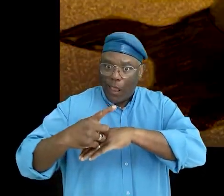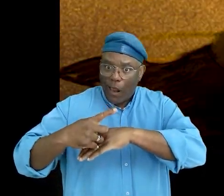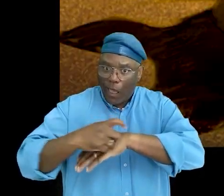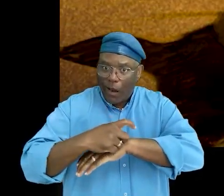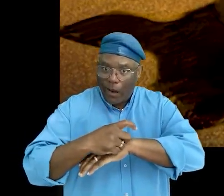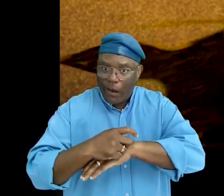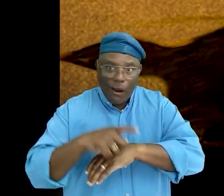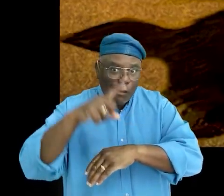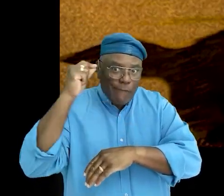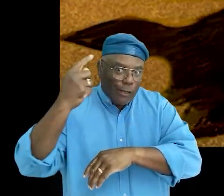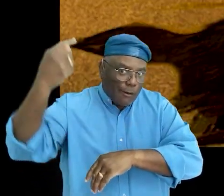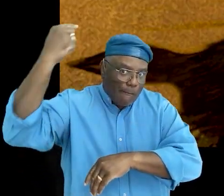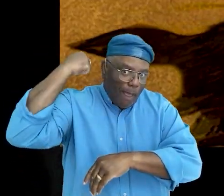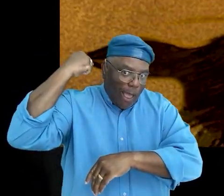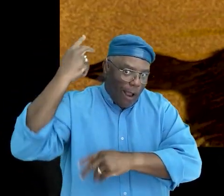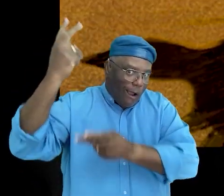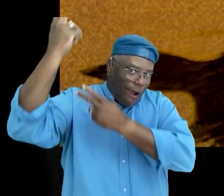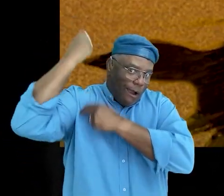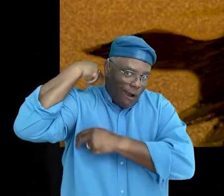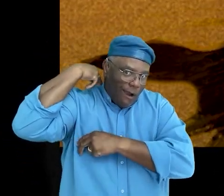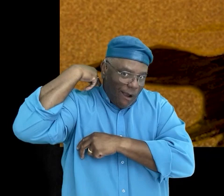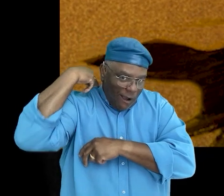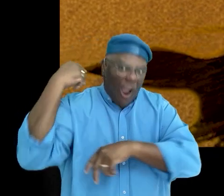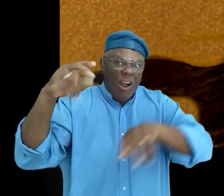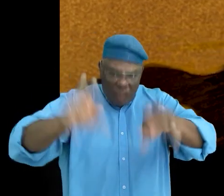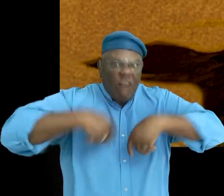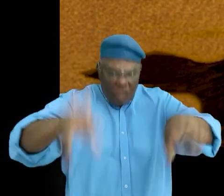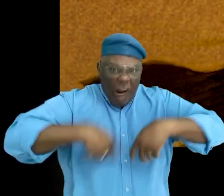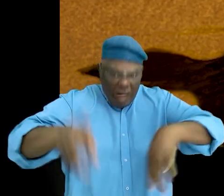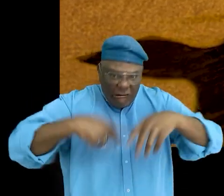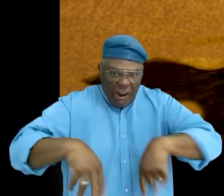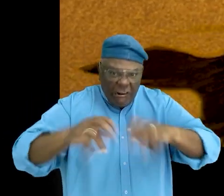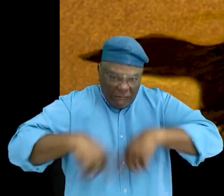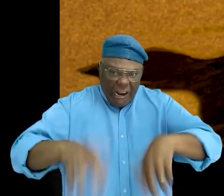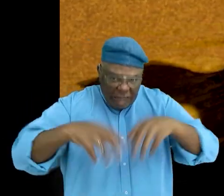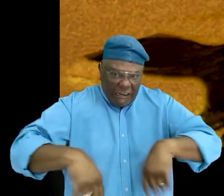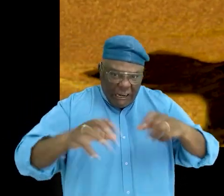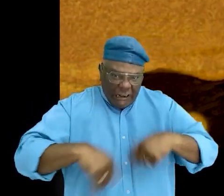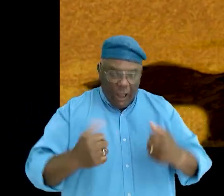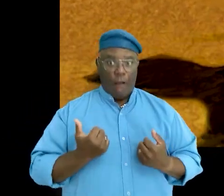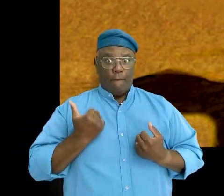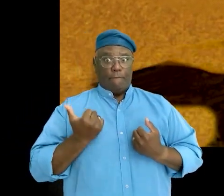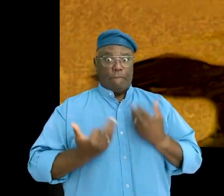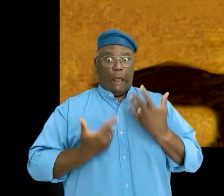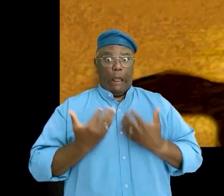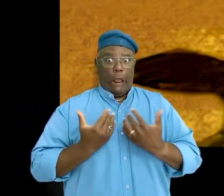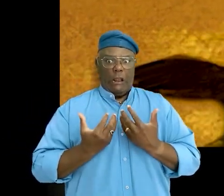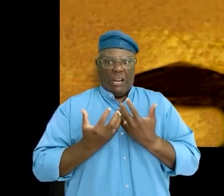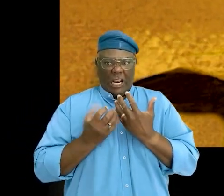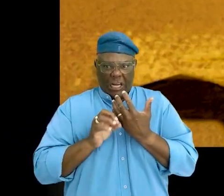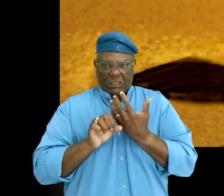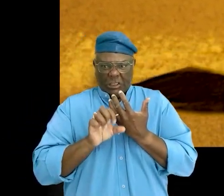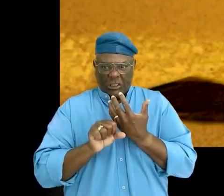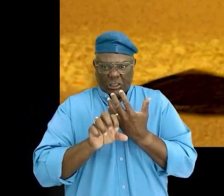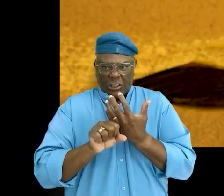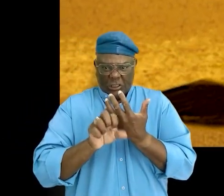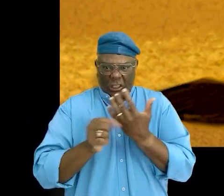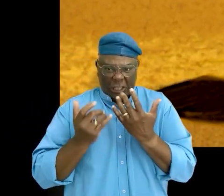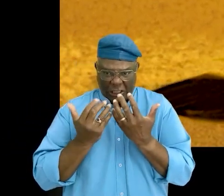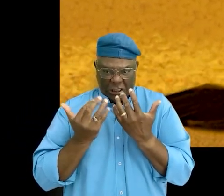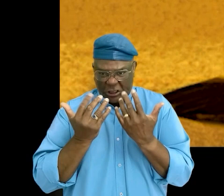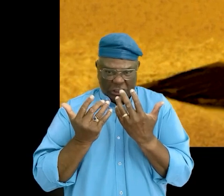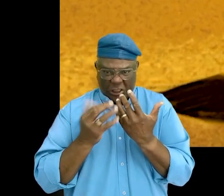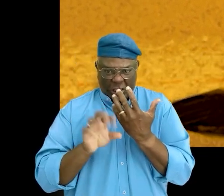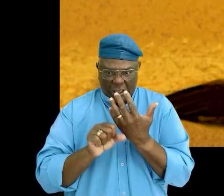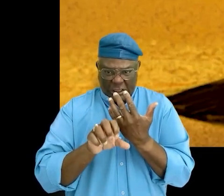Cudiodd y crwban a'r miltroedd yng nghefn y mochyn daear a bantan nhw gyda tan yn rhuo y tu ôl iddyn nhw. Roedd hi'n